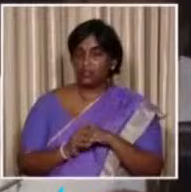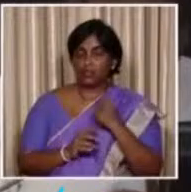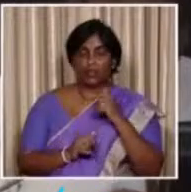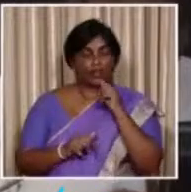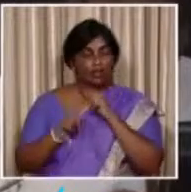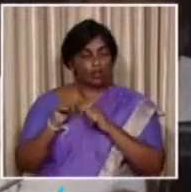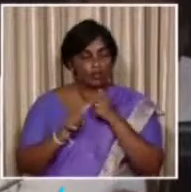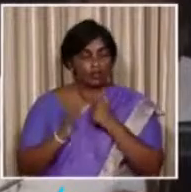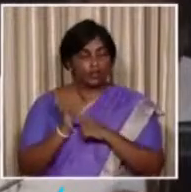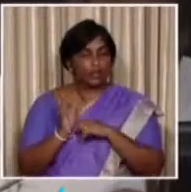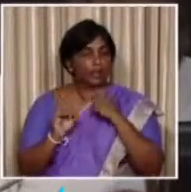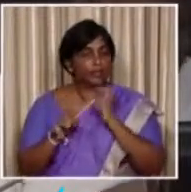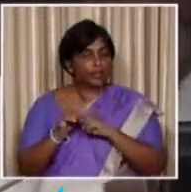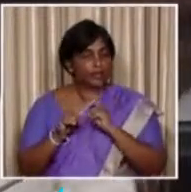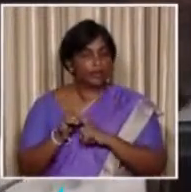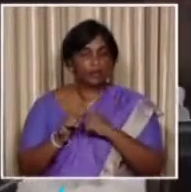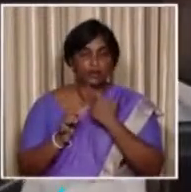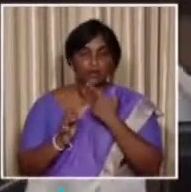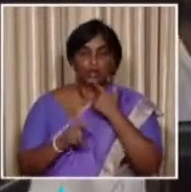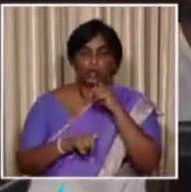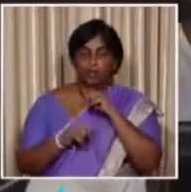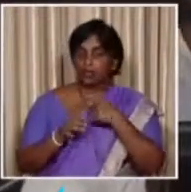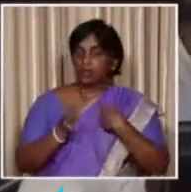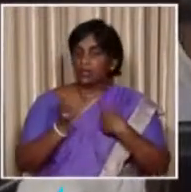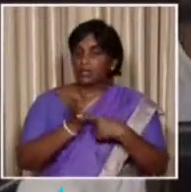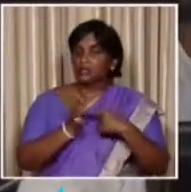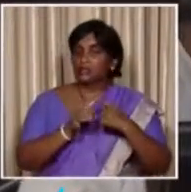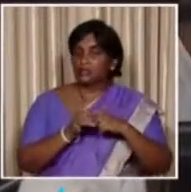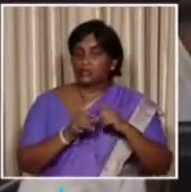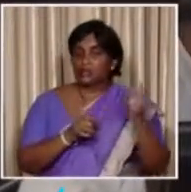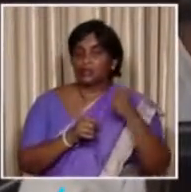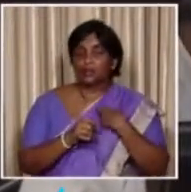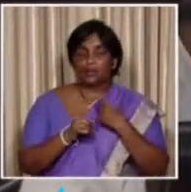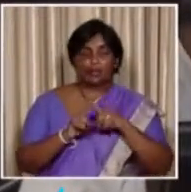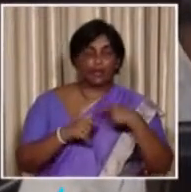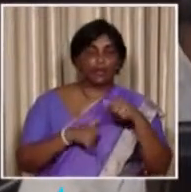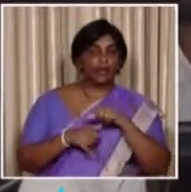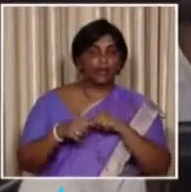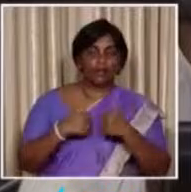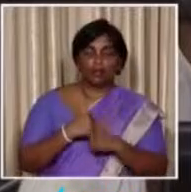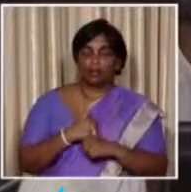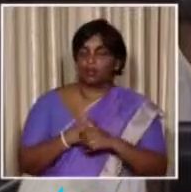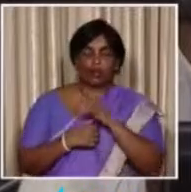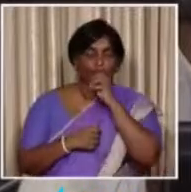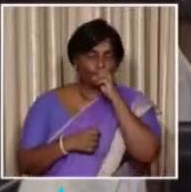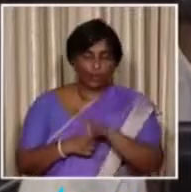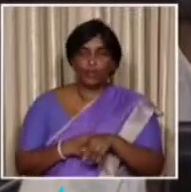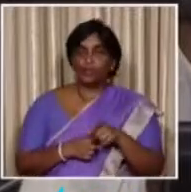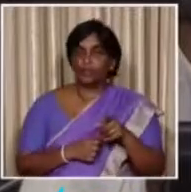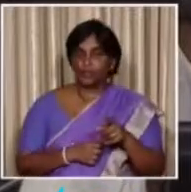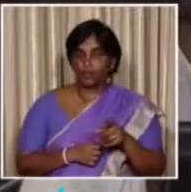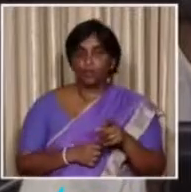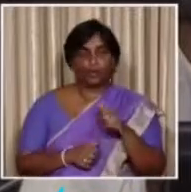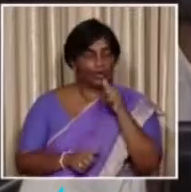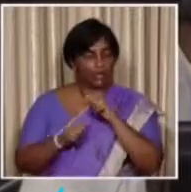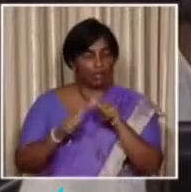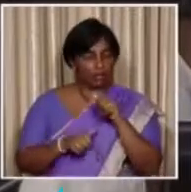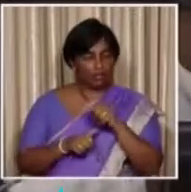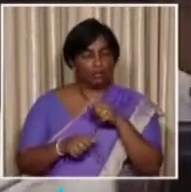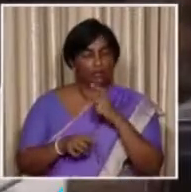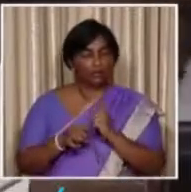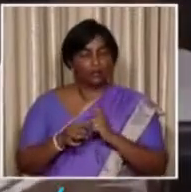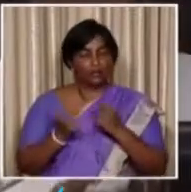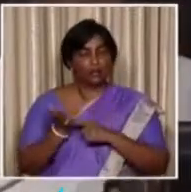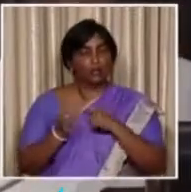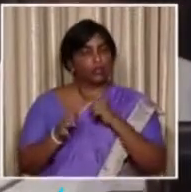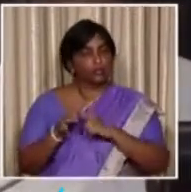ඖෂධ ප්‍රසම්පාදනයේදී ඖෂධ ප්‍රසම්පාදනයට එතුමා කියලා තියෙන වෙනම ආයතනයක් හදනවා කියන්නේ ඒක බොරු වැඩක්. ඖෂධ